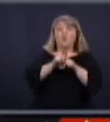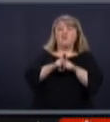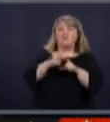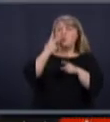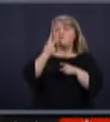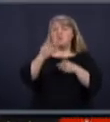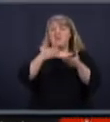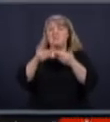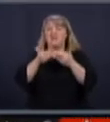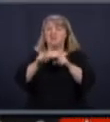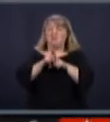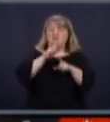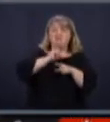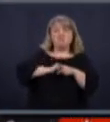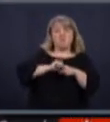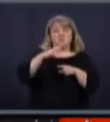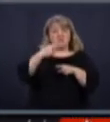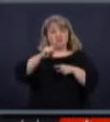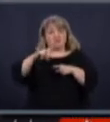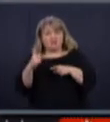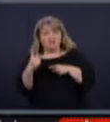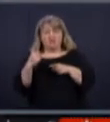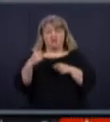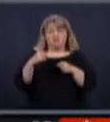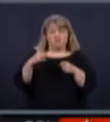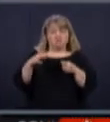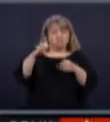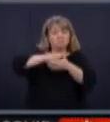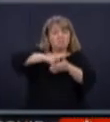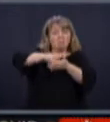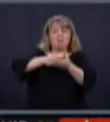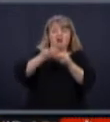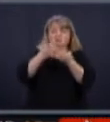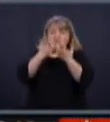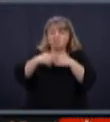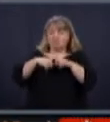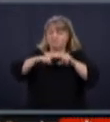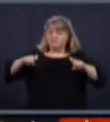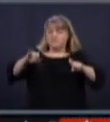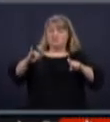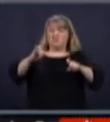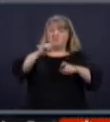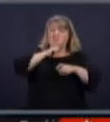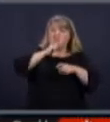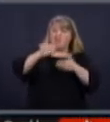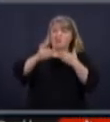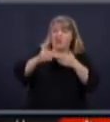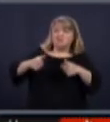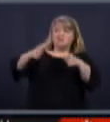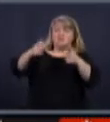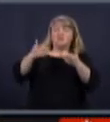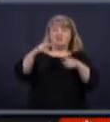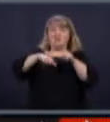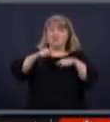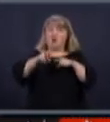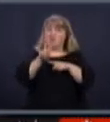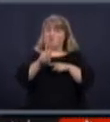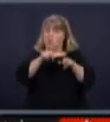certains CHSLD, là où on a encore, malheureusement, deux résidents par